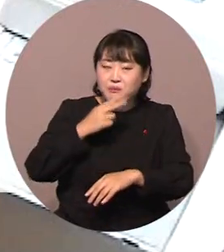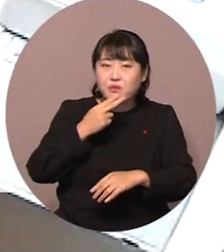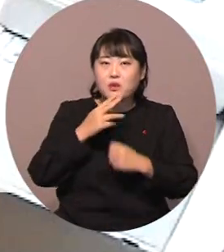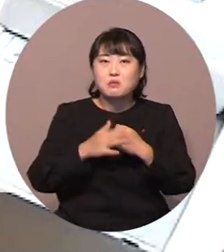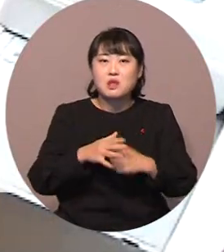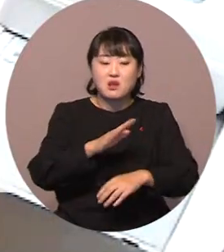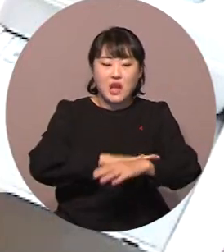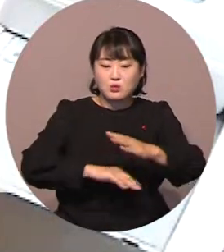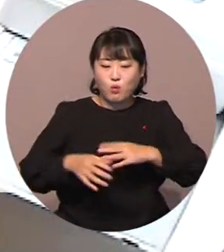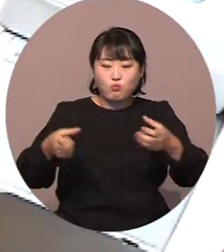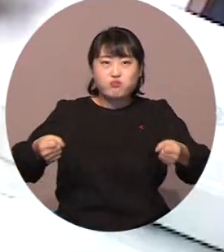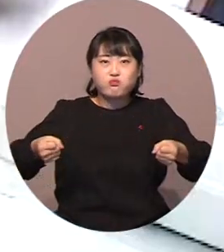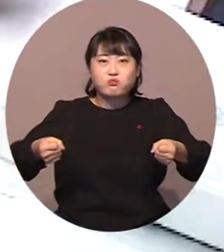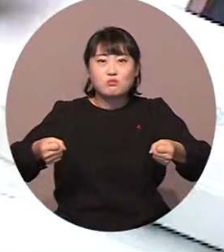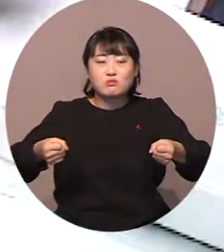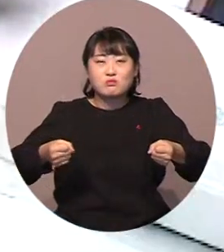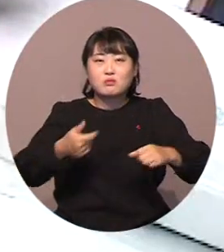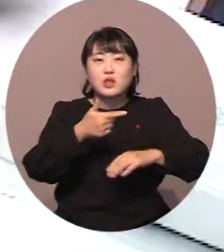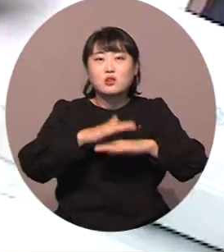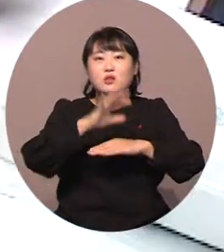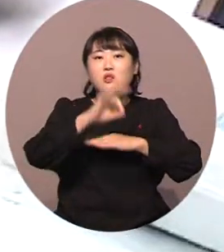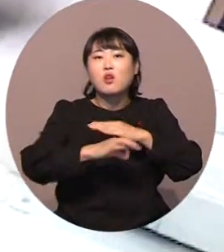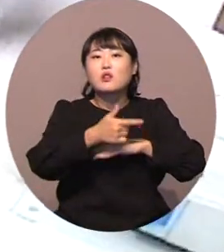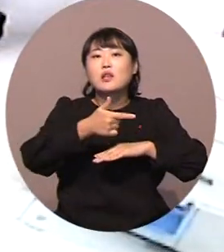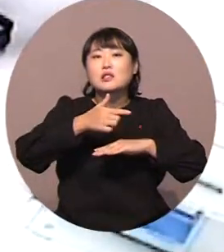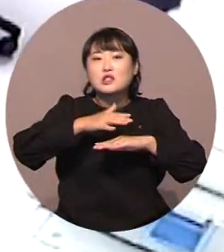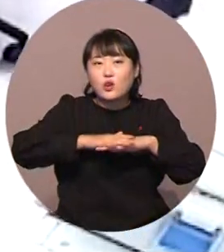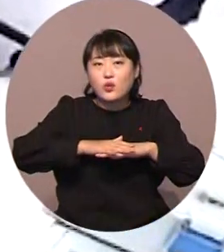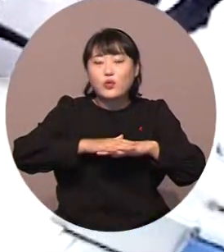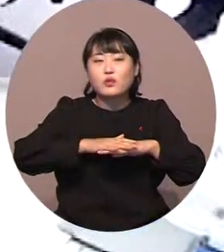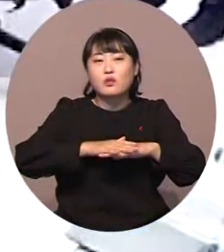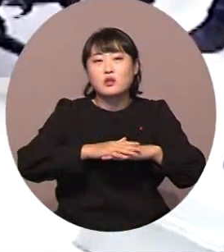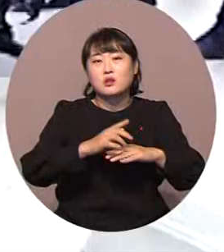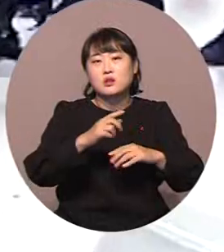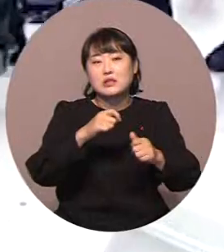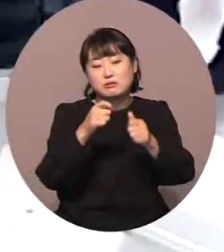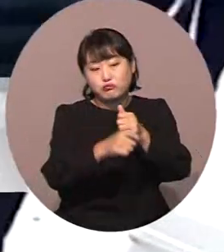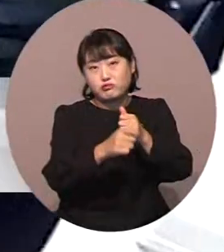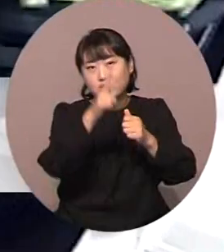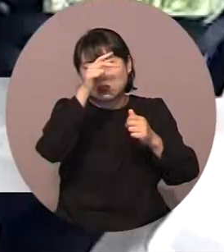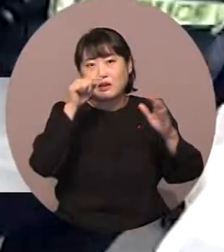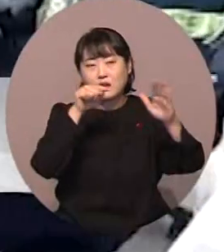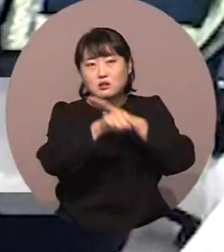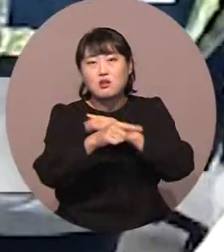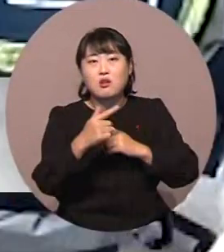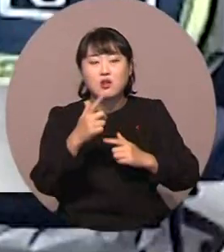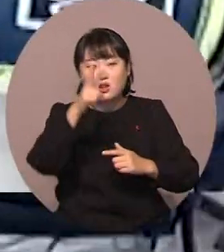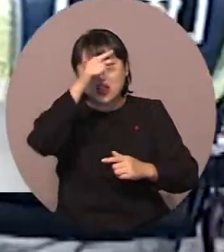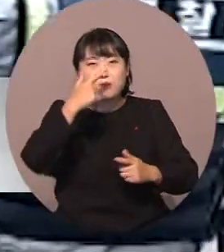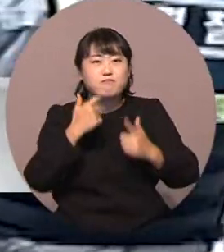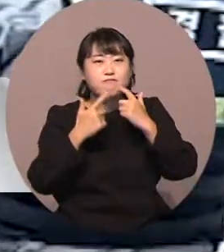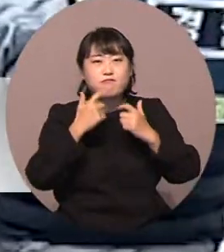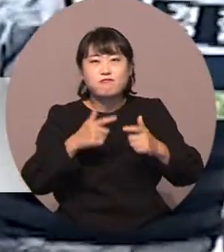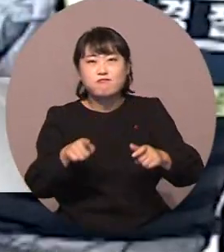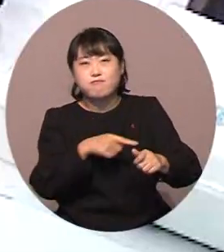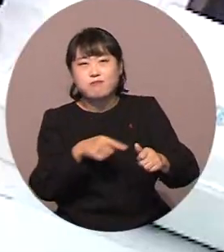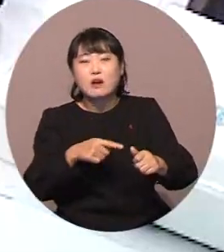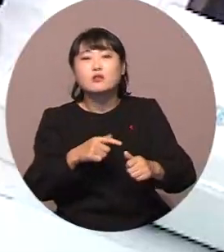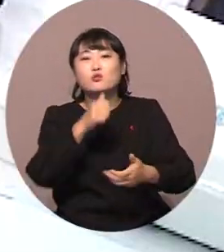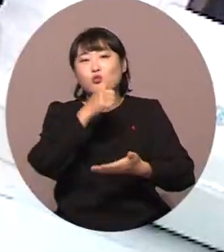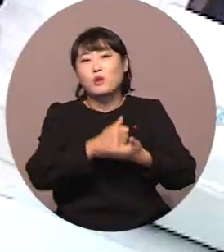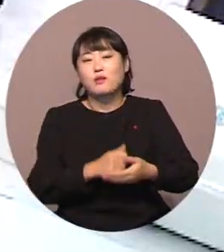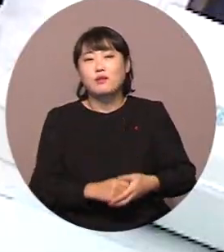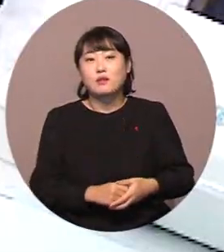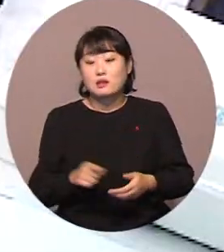흉기를 들고 대전 서대전 지구대에 찾아가 경찰관을 위협한 혐의를 받고 있습니다 사건 당시 지구대에서